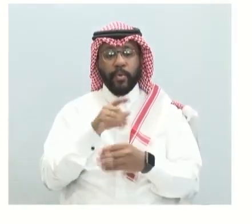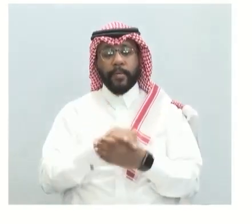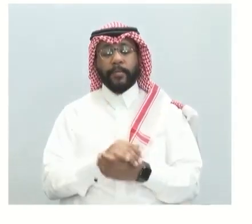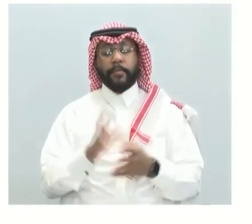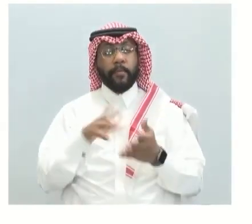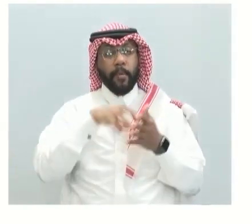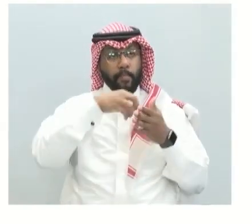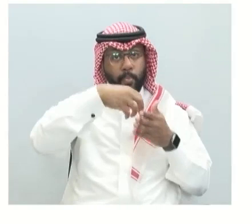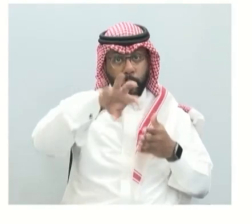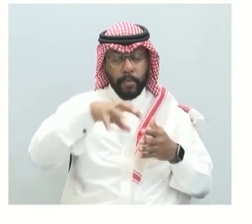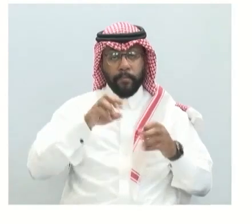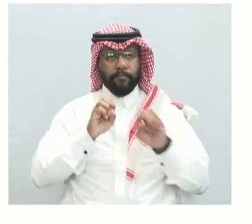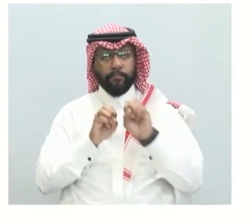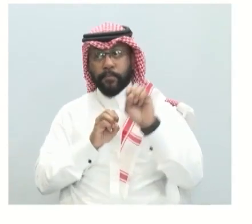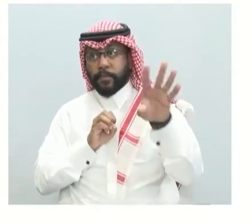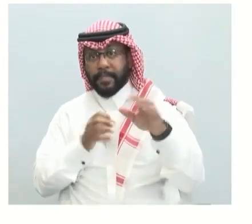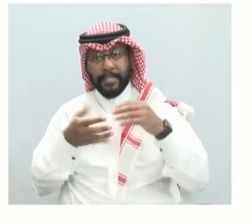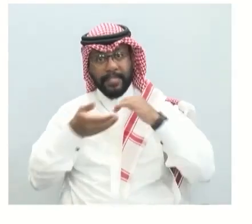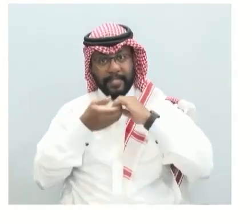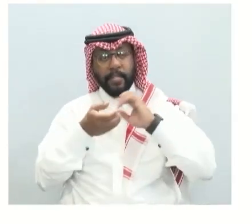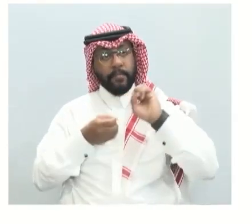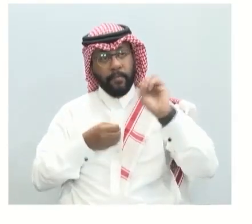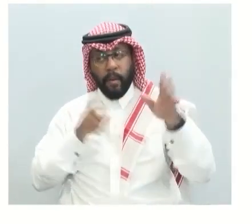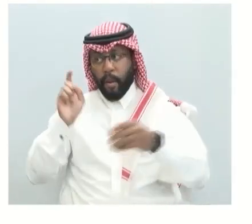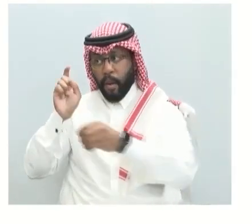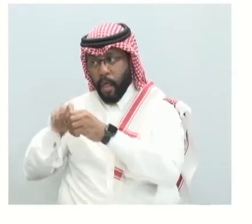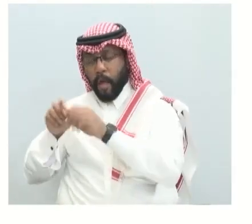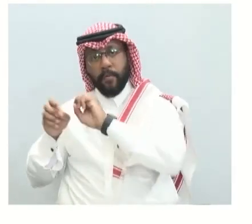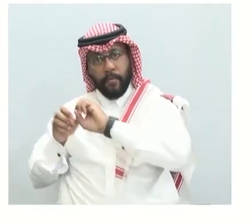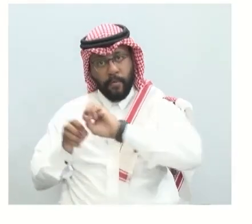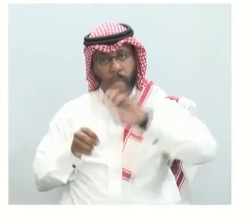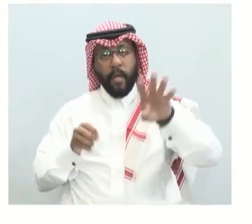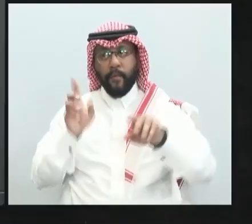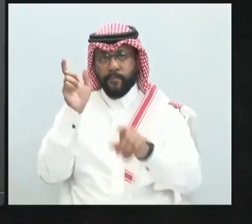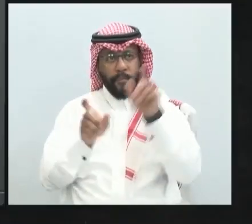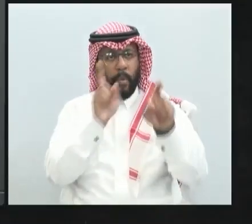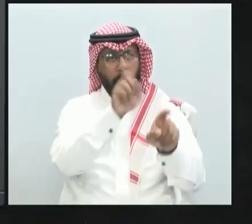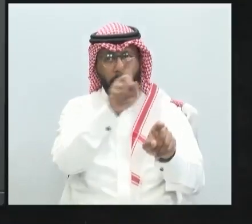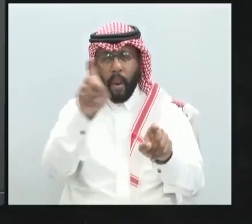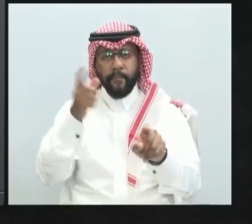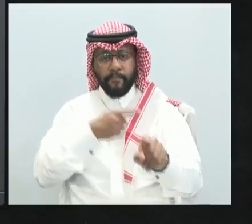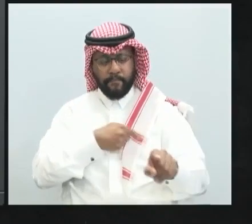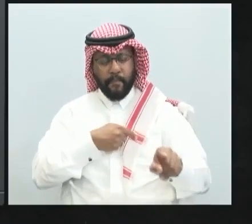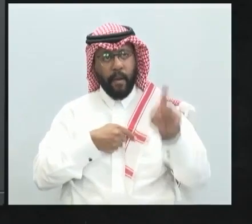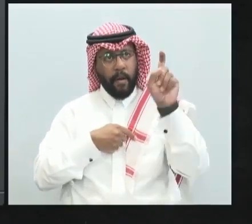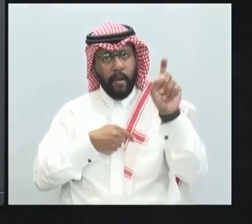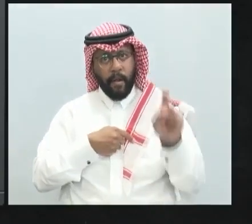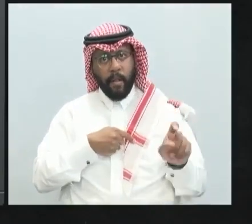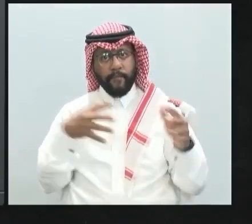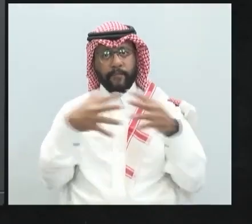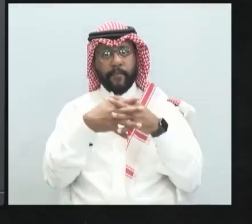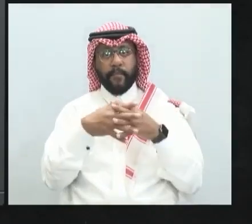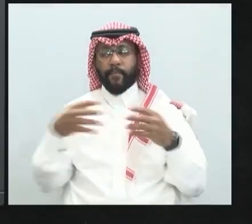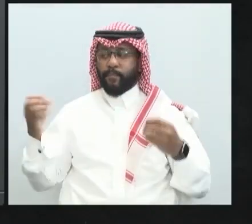كيف يمكن مشاركتها ما عليه الا فقط الضغط عليها او استخدام اشخاص معينين اختيار اشخاص اخرين وعمل